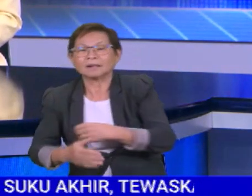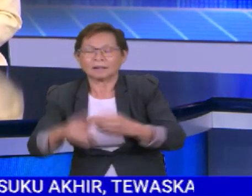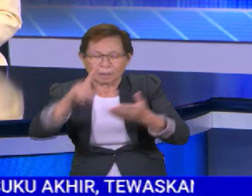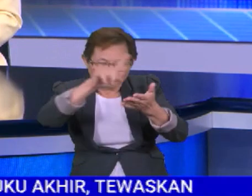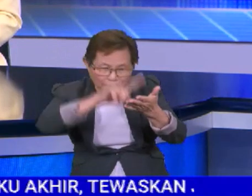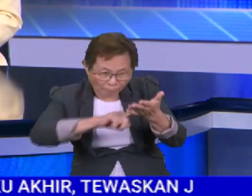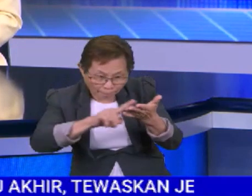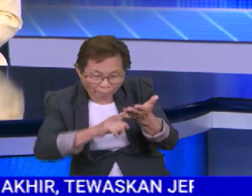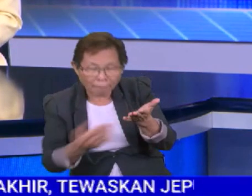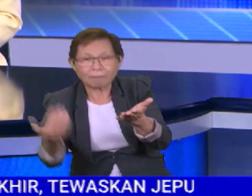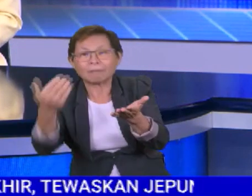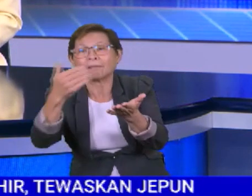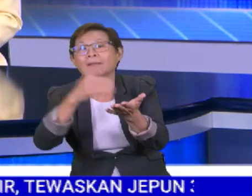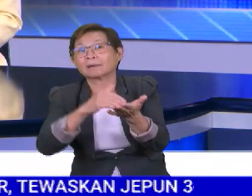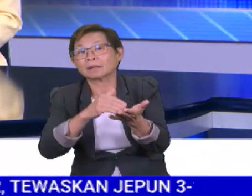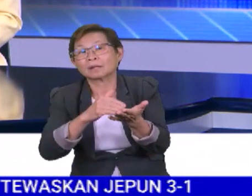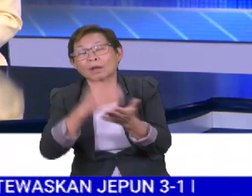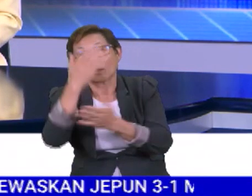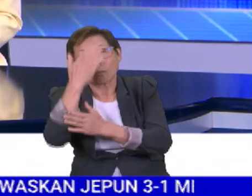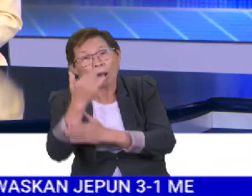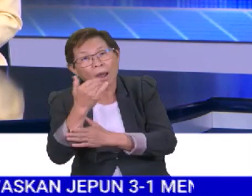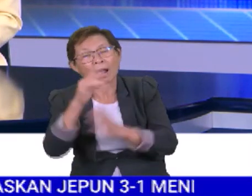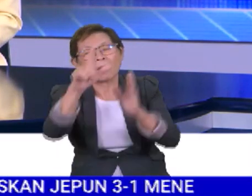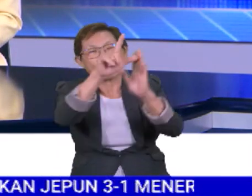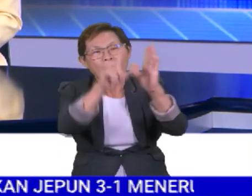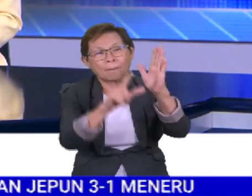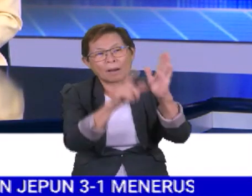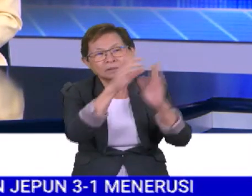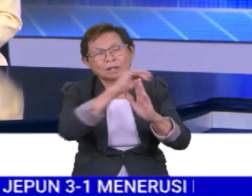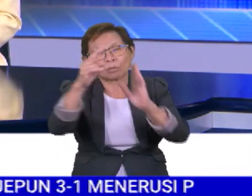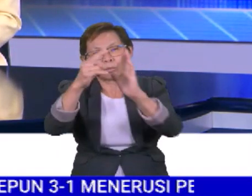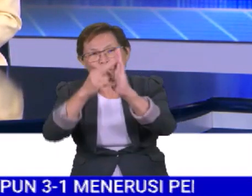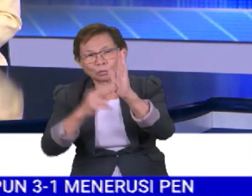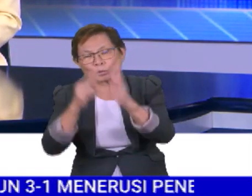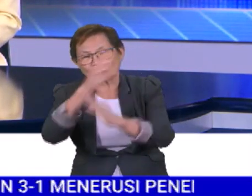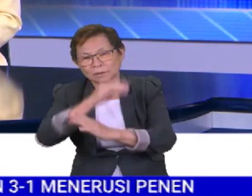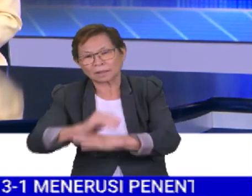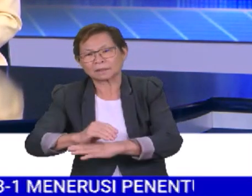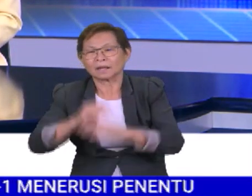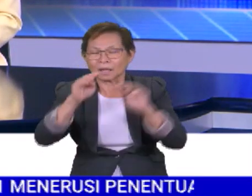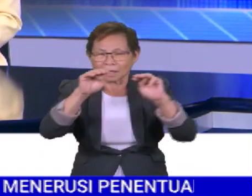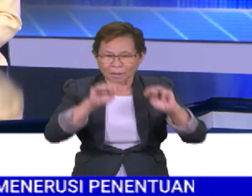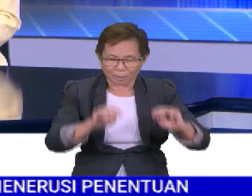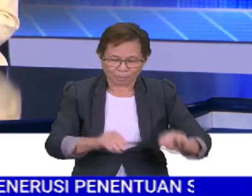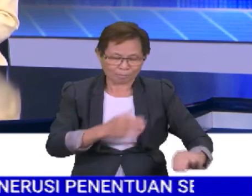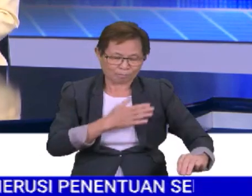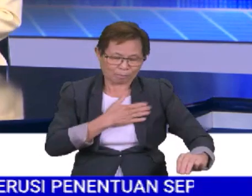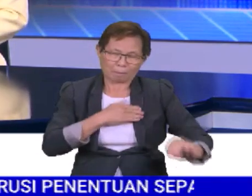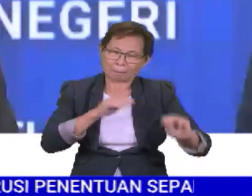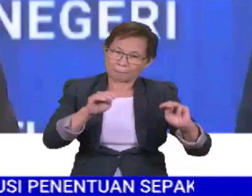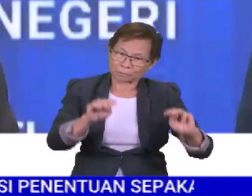diteliti semula Iya mengambil kira aspek pelembagaan dan undang-undang serta kemanusiaan